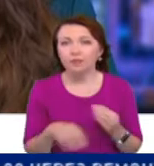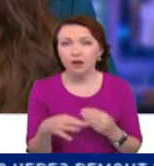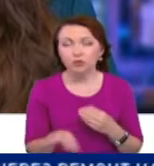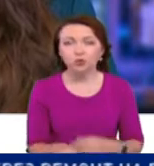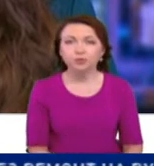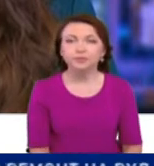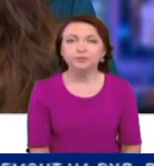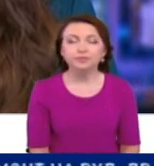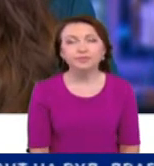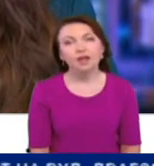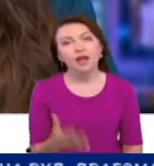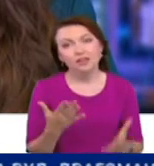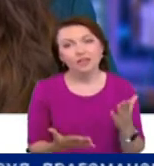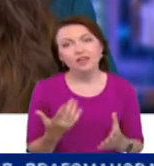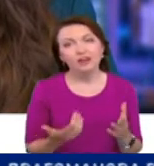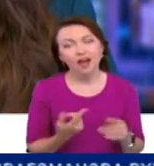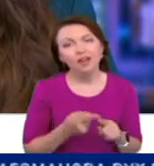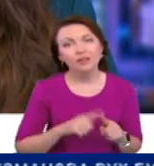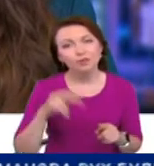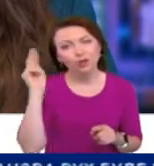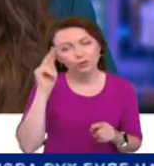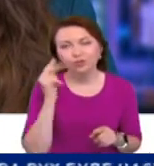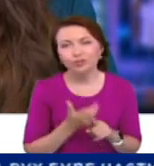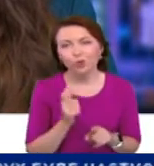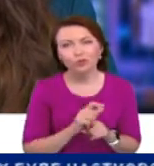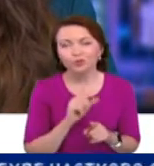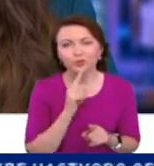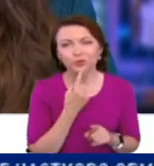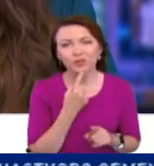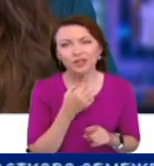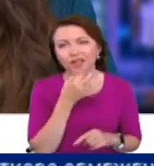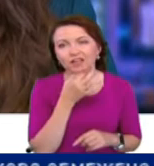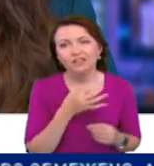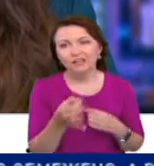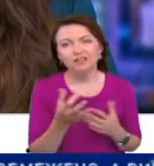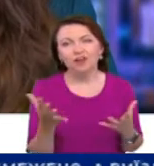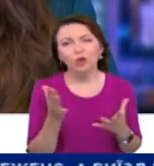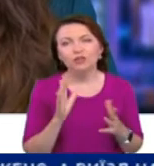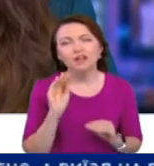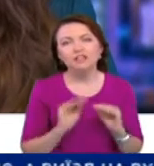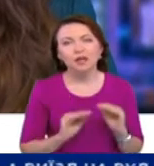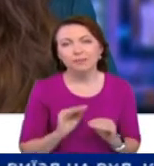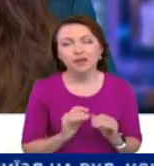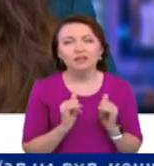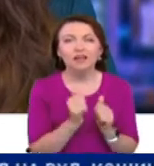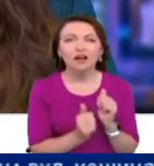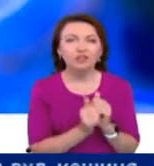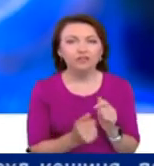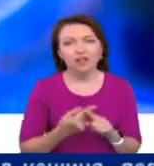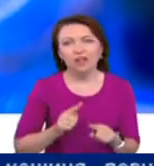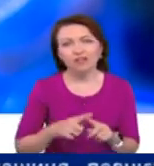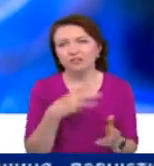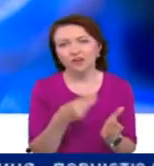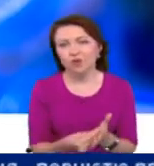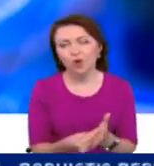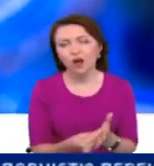знаете, наверное, этому научиться очень трудно и сказать какой-то определенный рецепт, так как для каждого это свое.